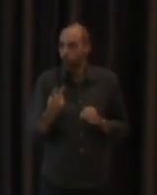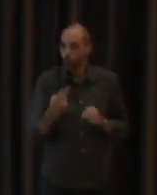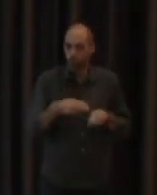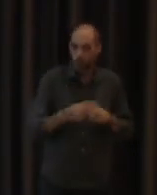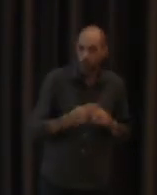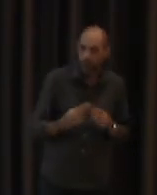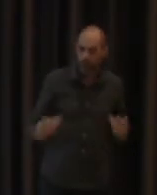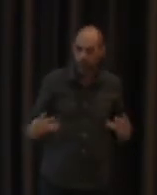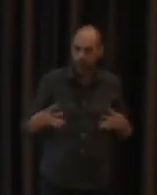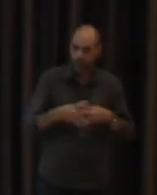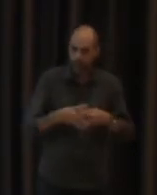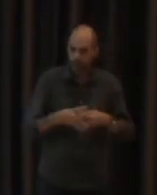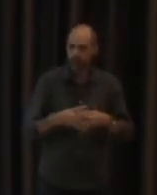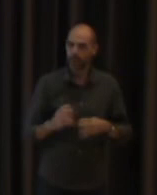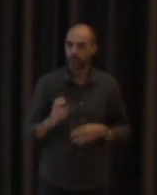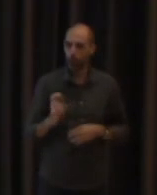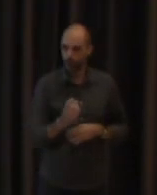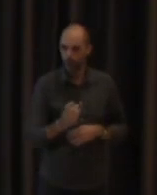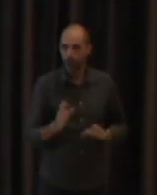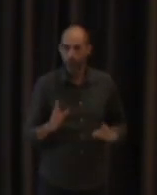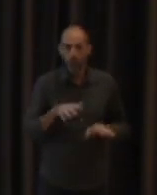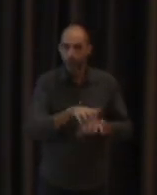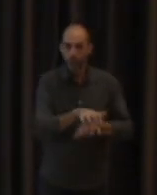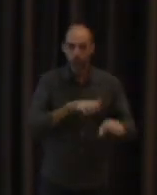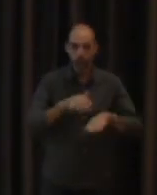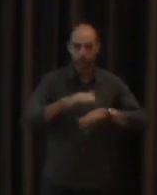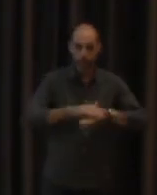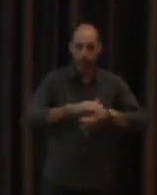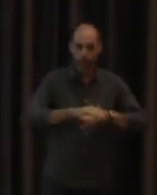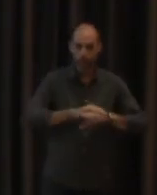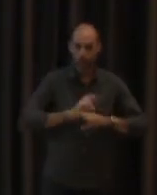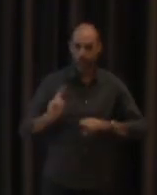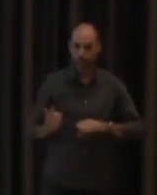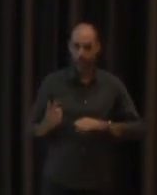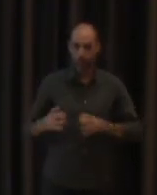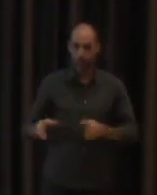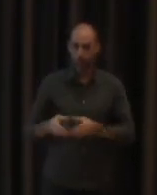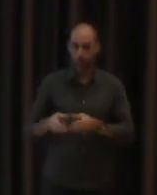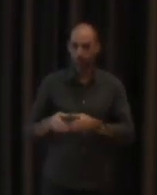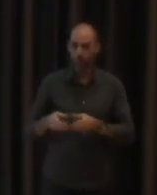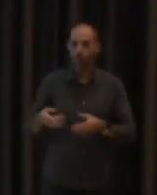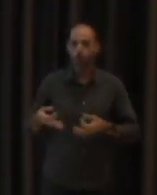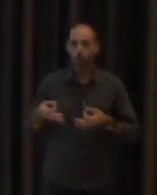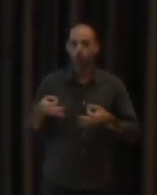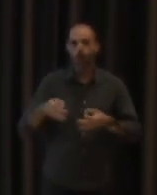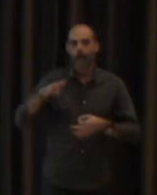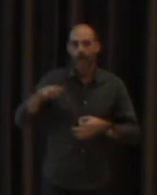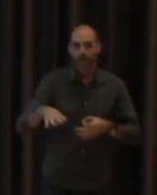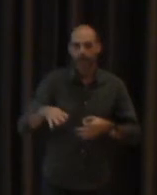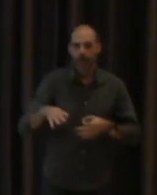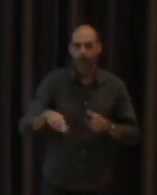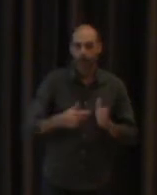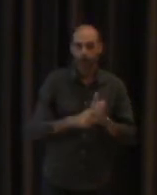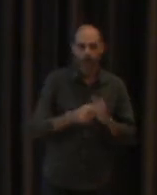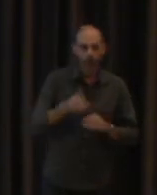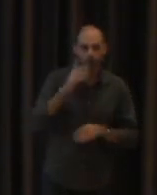encaixen, en trobaríem d'altres. Però fixeu-vos que la majoria dels verbs d'aquest segon grup han arribat al català i a les llengües romàniques amb